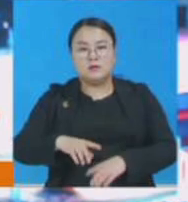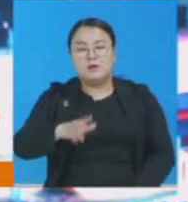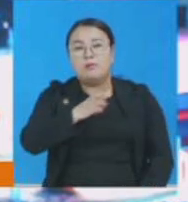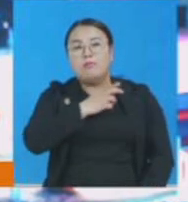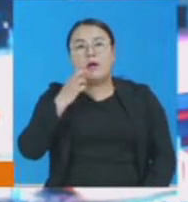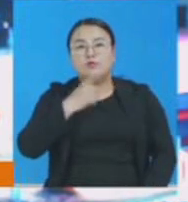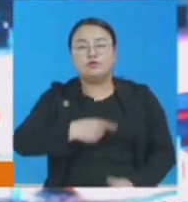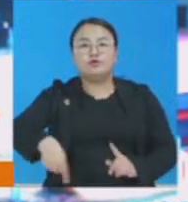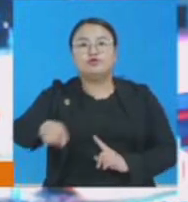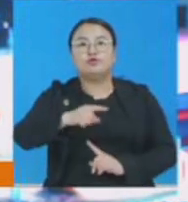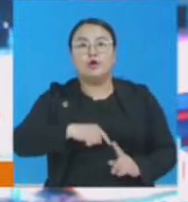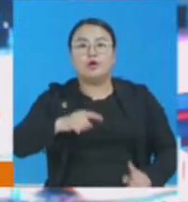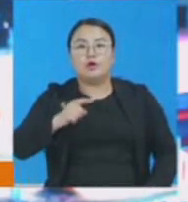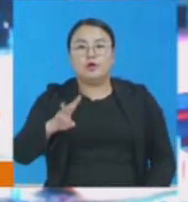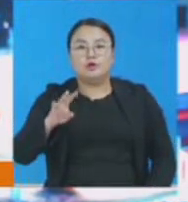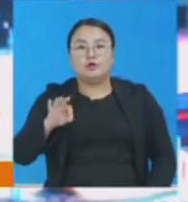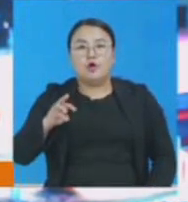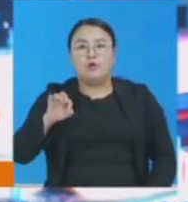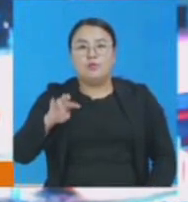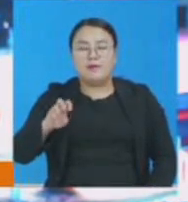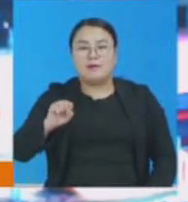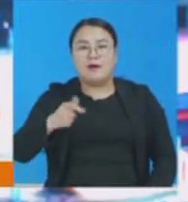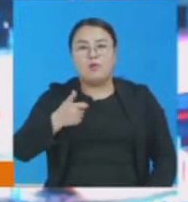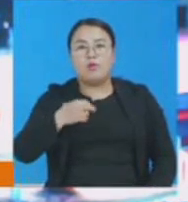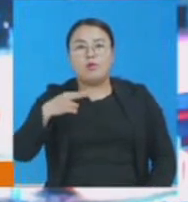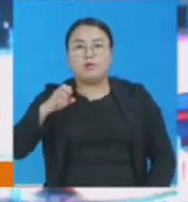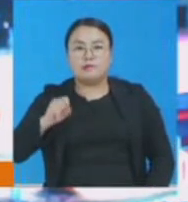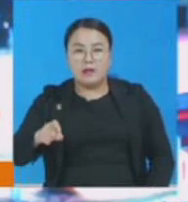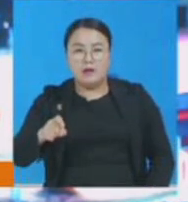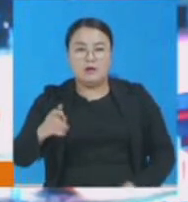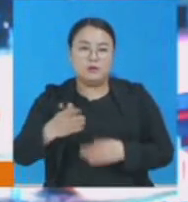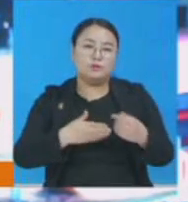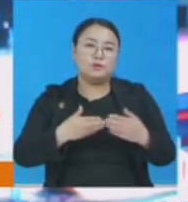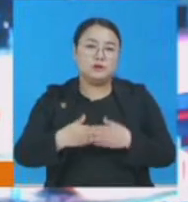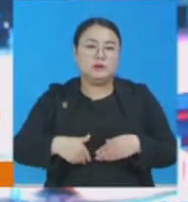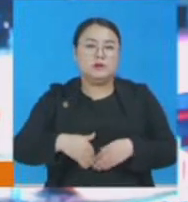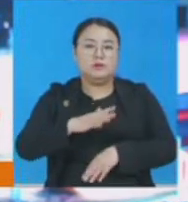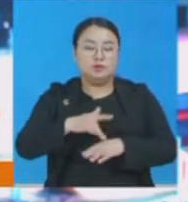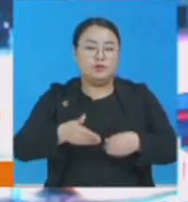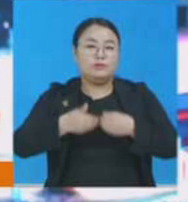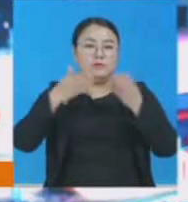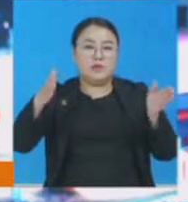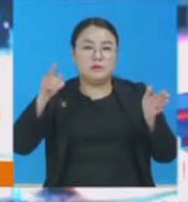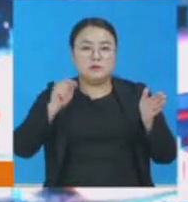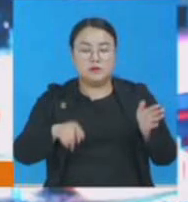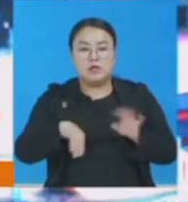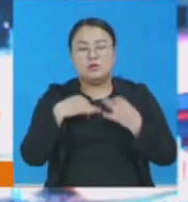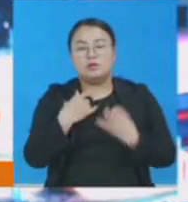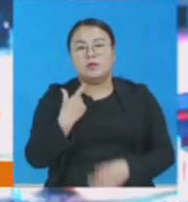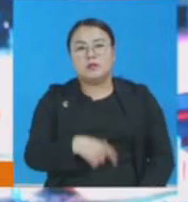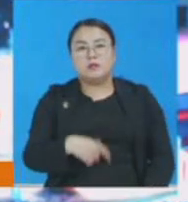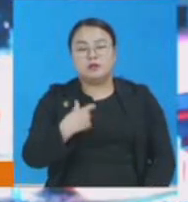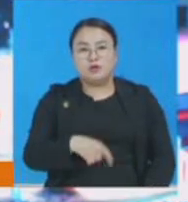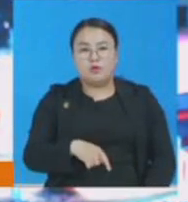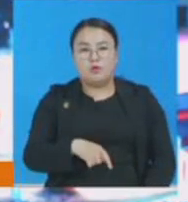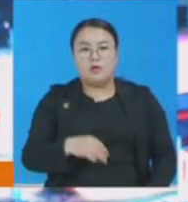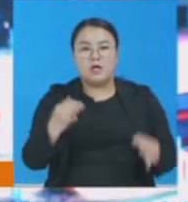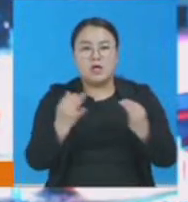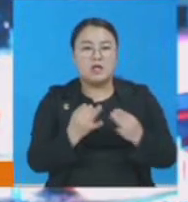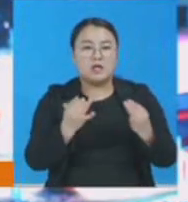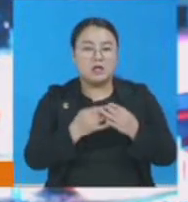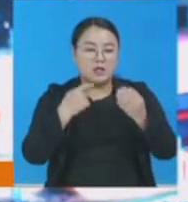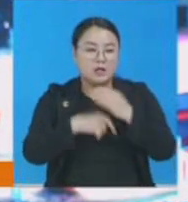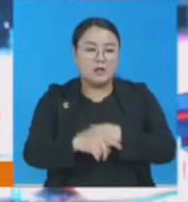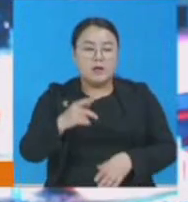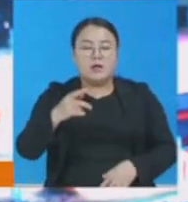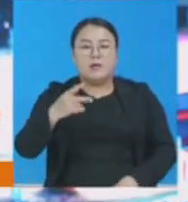хошууны тойрогт байрлах номын агуул худалдааны төвд нээсэн юм. Нээлтийн үйл ажиллагаанд улсын хурлын гишүүн инновац цахим бодлогын банкны